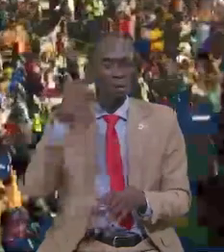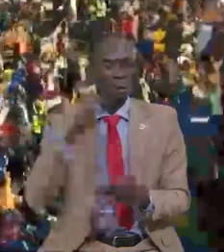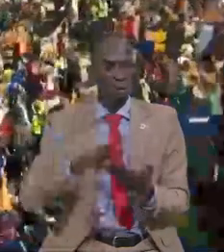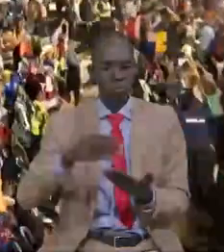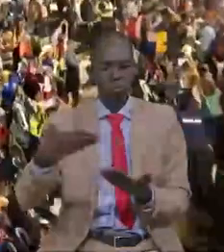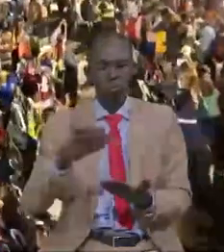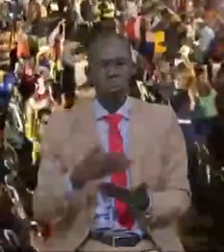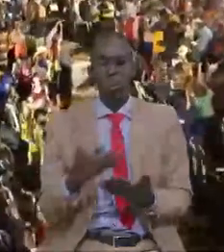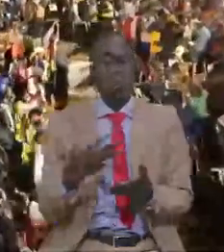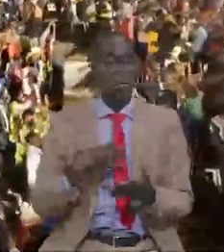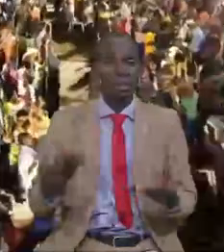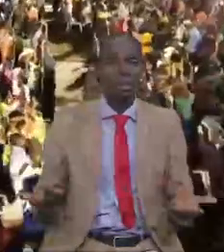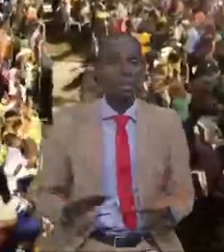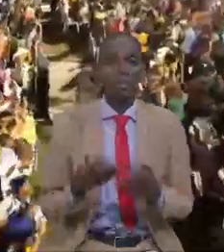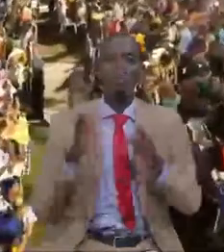pour vous.